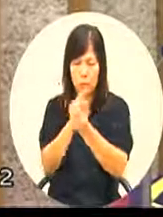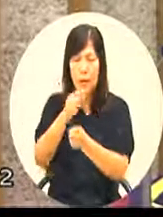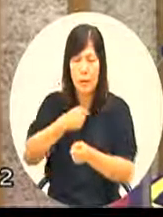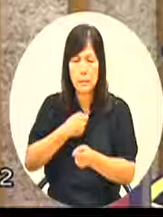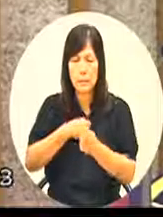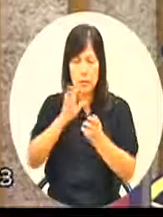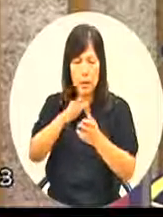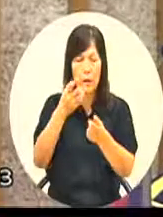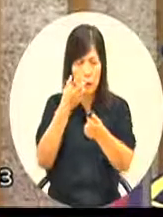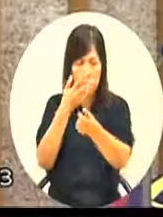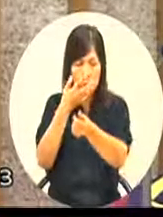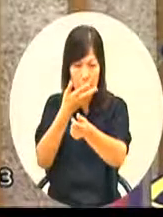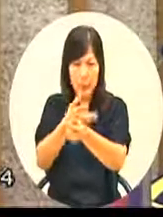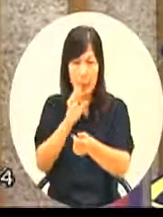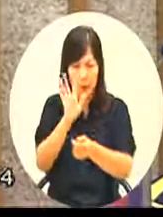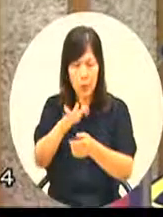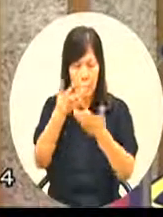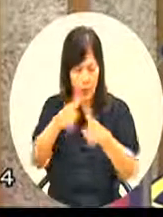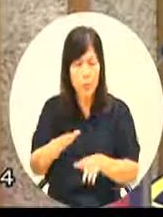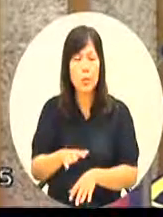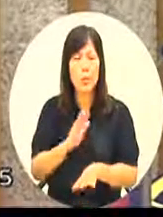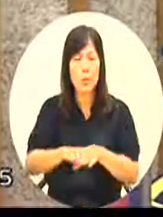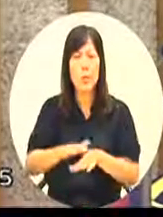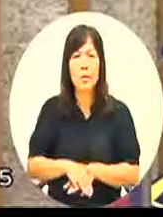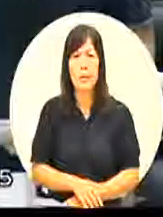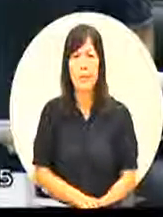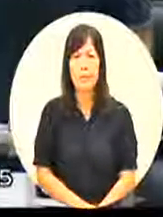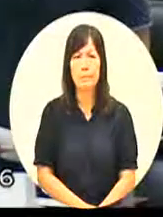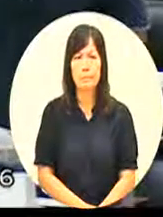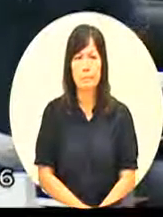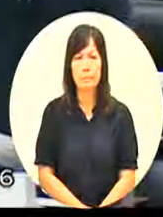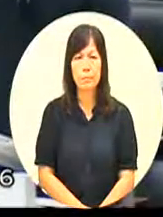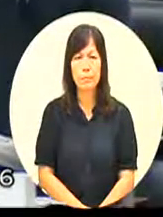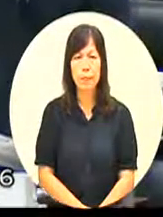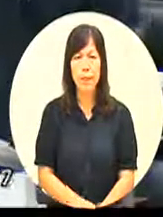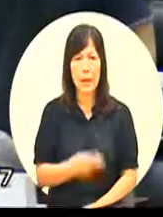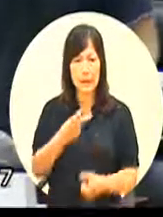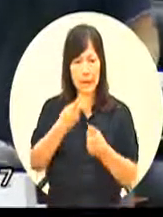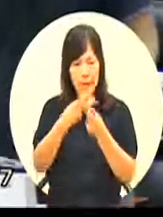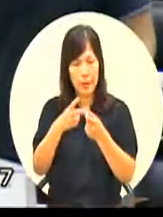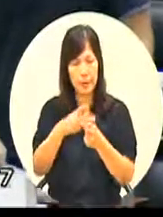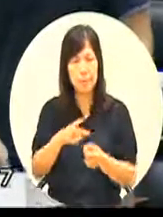更多的了解，好吗？ 好，谢谢。 好，再给两分钟。